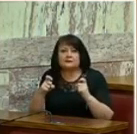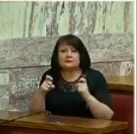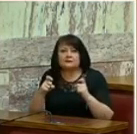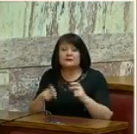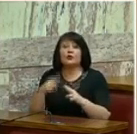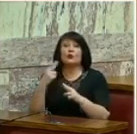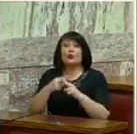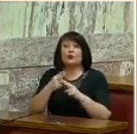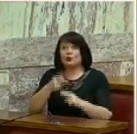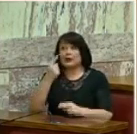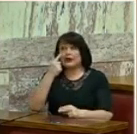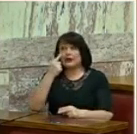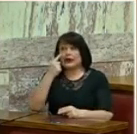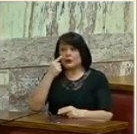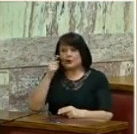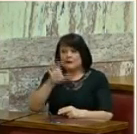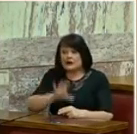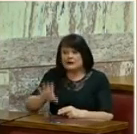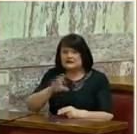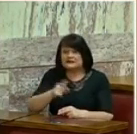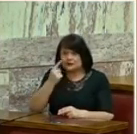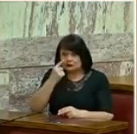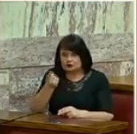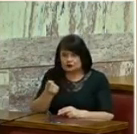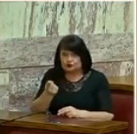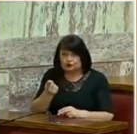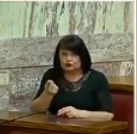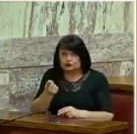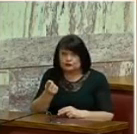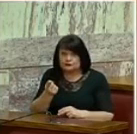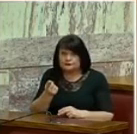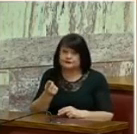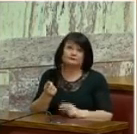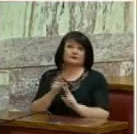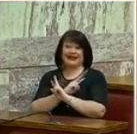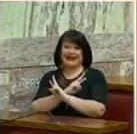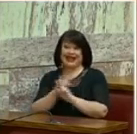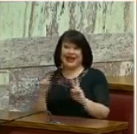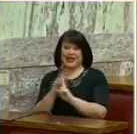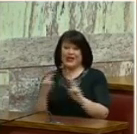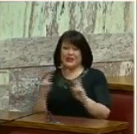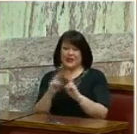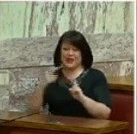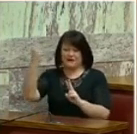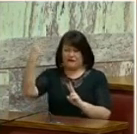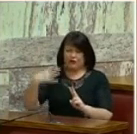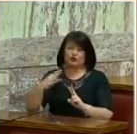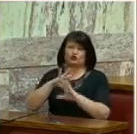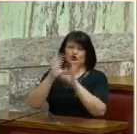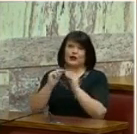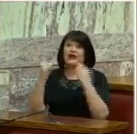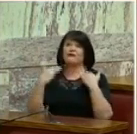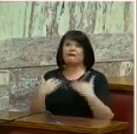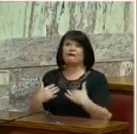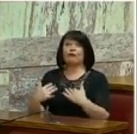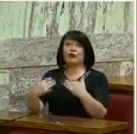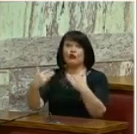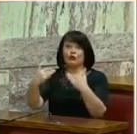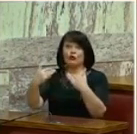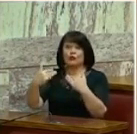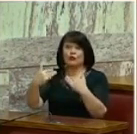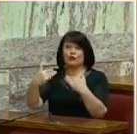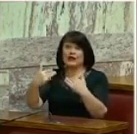Εξέταση και μάλιστα σε άπλετο φως από τη Βουλή σήμερα